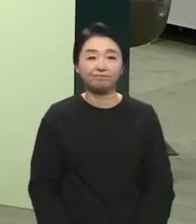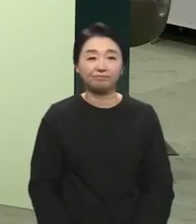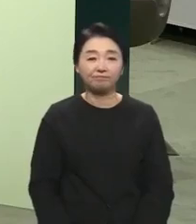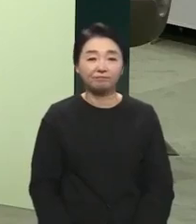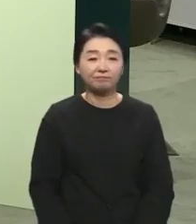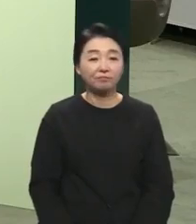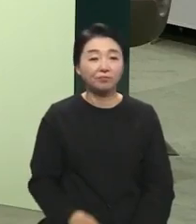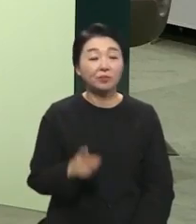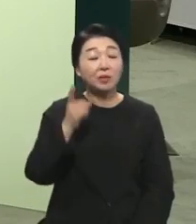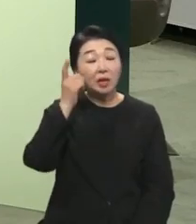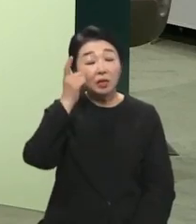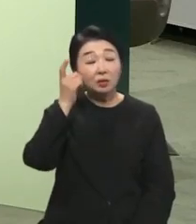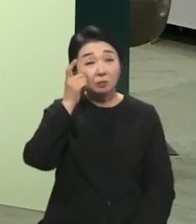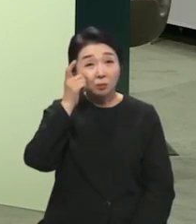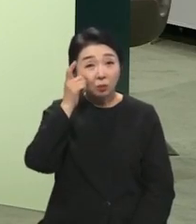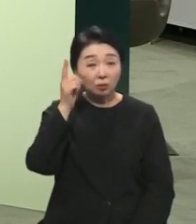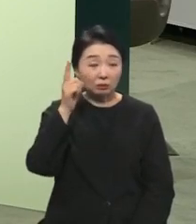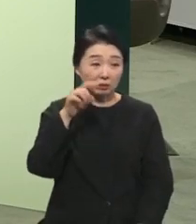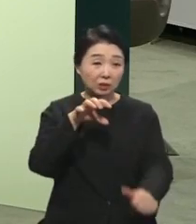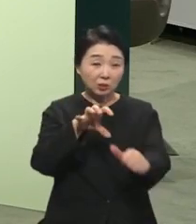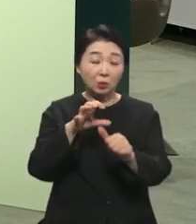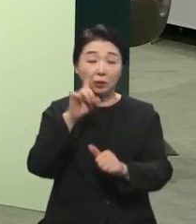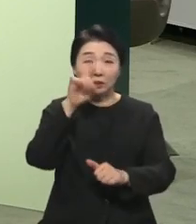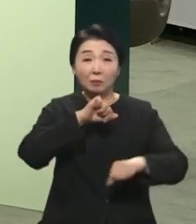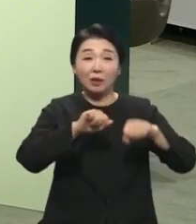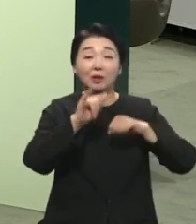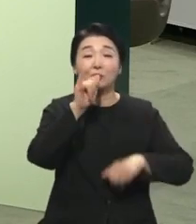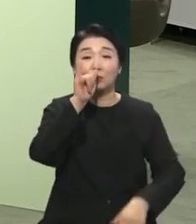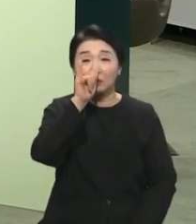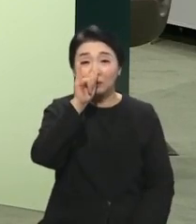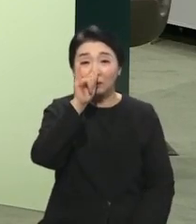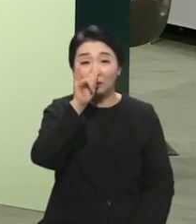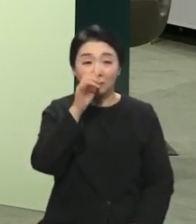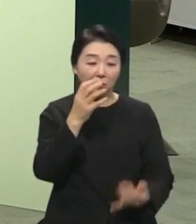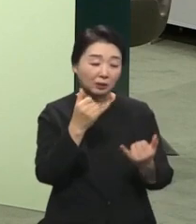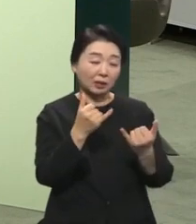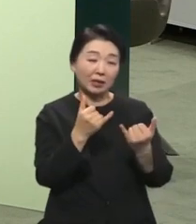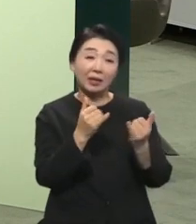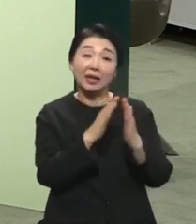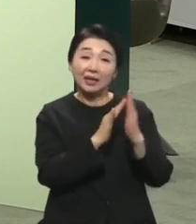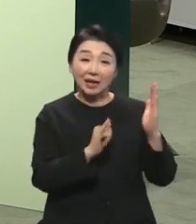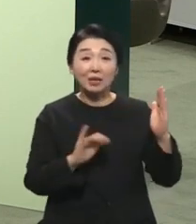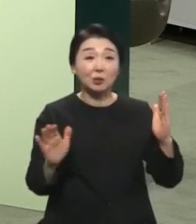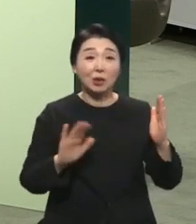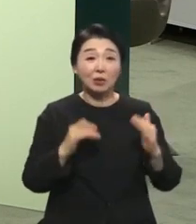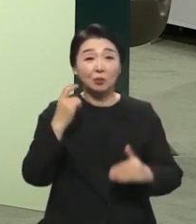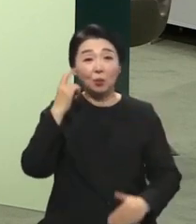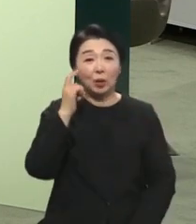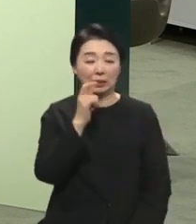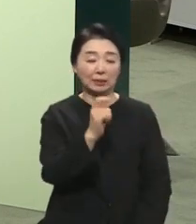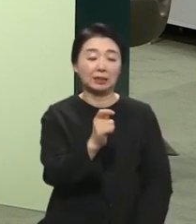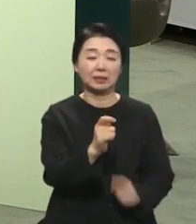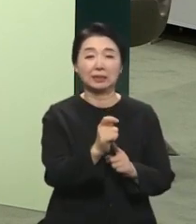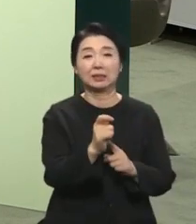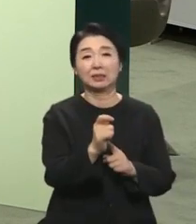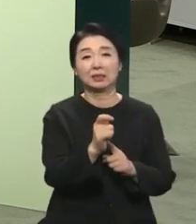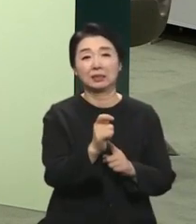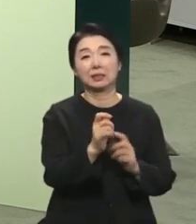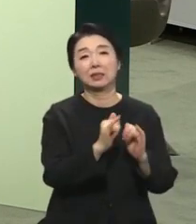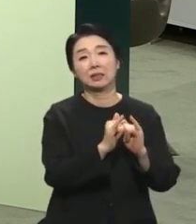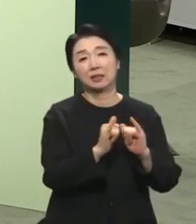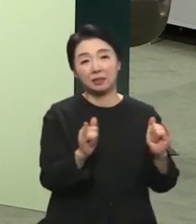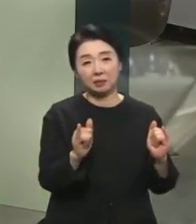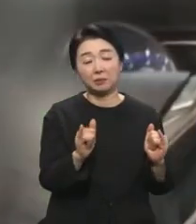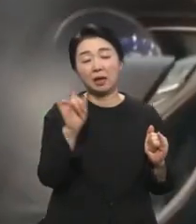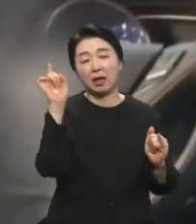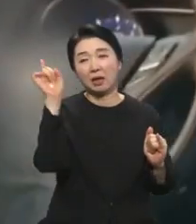자 휴대전화 이용해서 나쁜 짓한 사람 또 있는데요 이번에는 가족과는 아니고 택시 기사님께 나쁜 짓을 한 20대